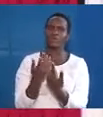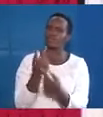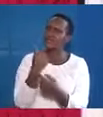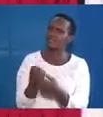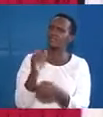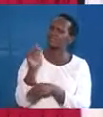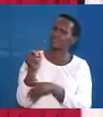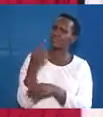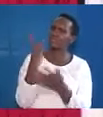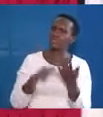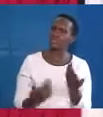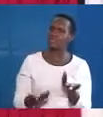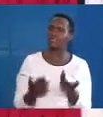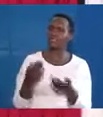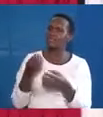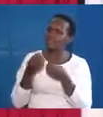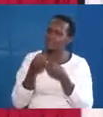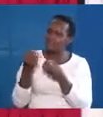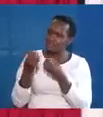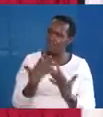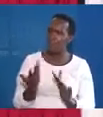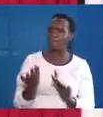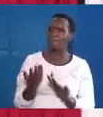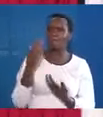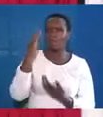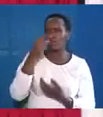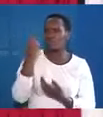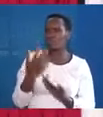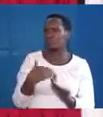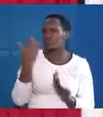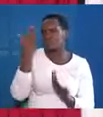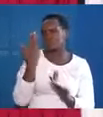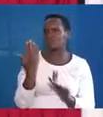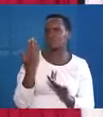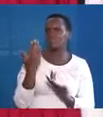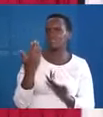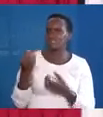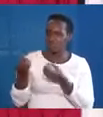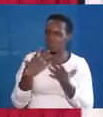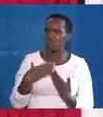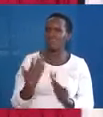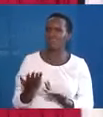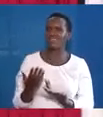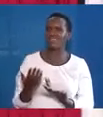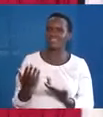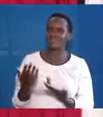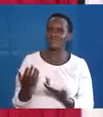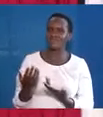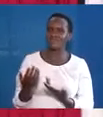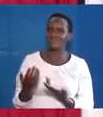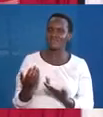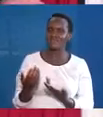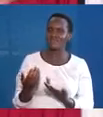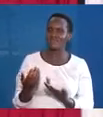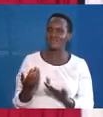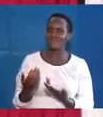Niambie kwa sababu mimi sio mtu ya hiyo, hata Twitter mnaona na hiyo. Mimi niliondoka huko. Ngaona